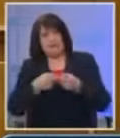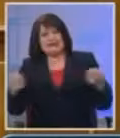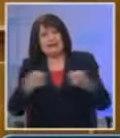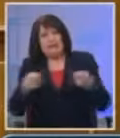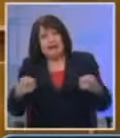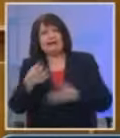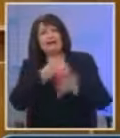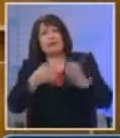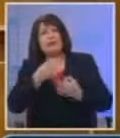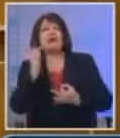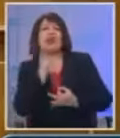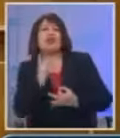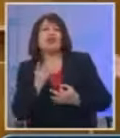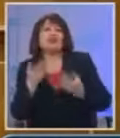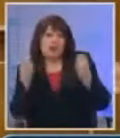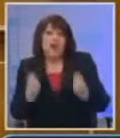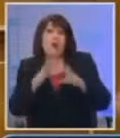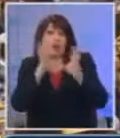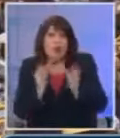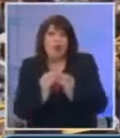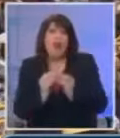μας πείτε να τα κρίνουμε, κύριε Τσίπρα.